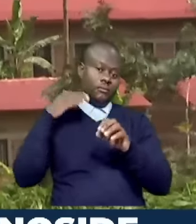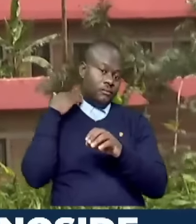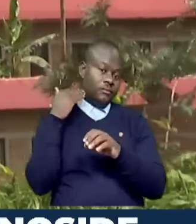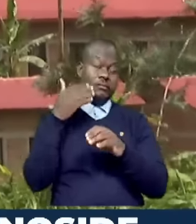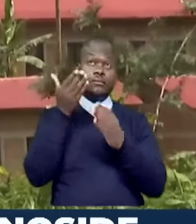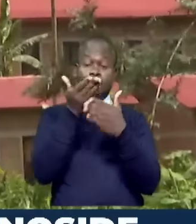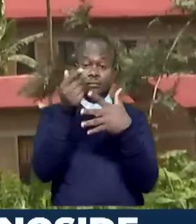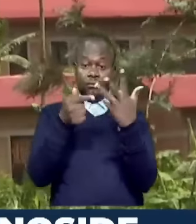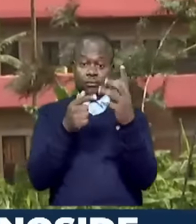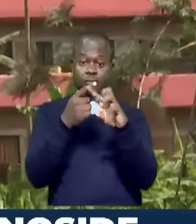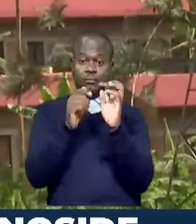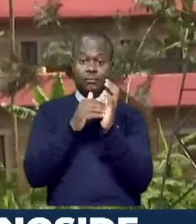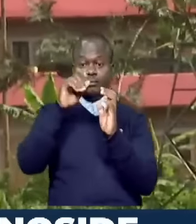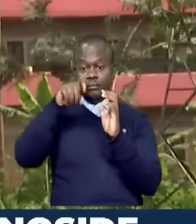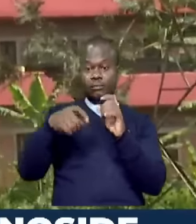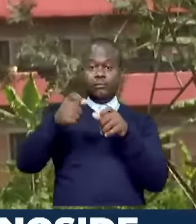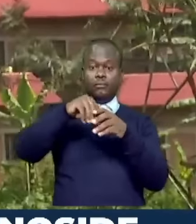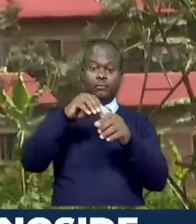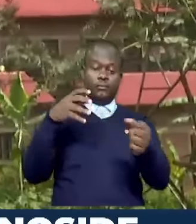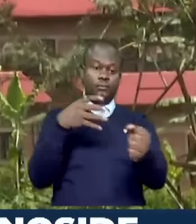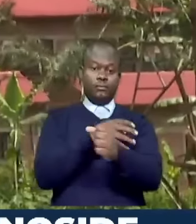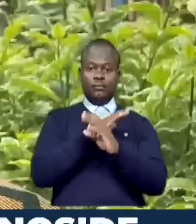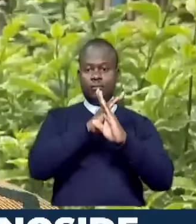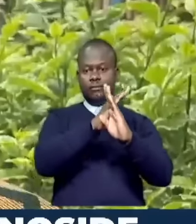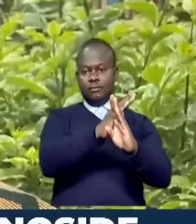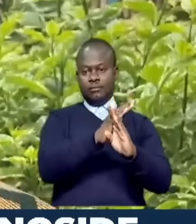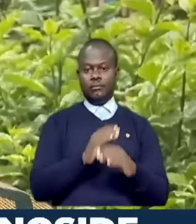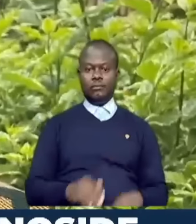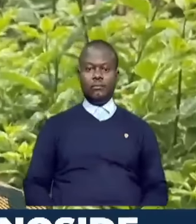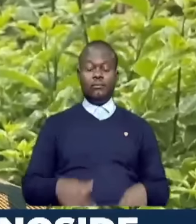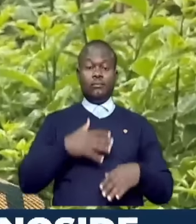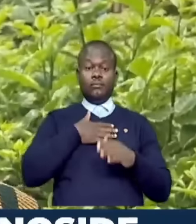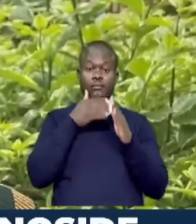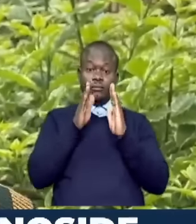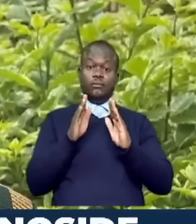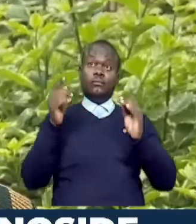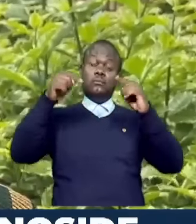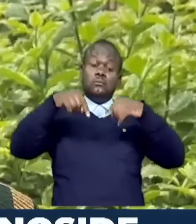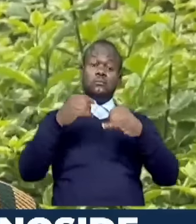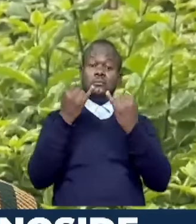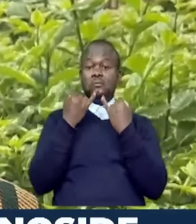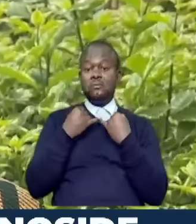kiriho kandi hakwiye kongerwa imbaraga mu kuyirwanya njyewe hari uwaje arambwira ngo